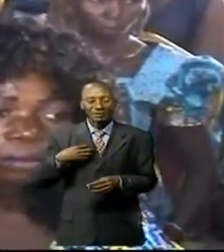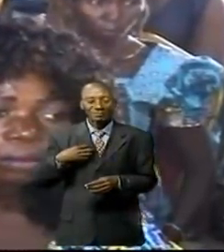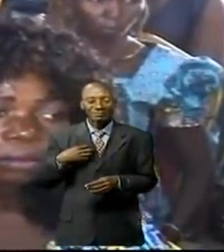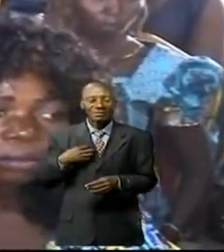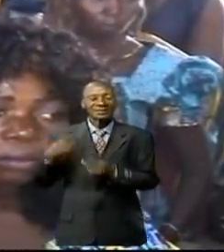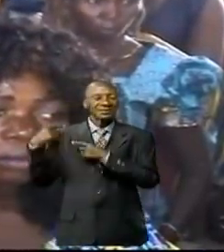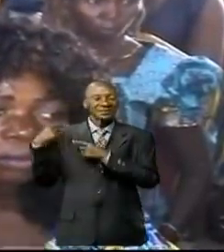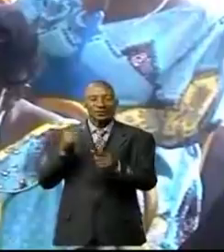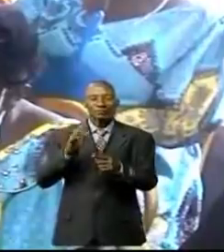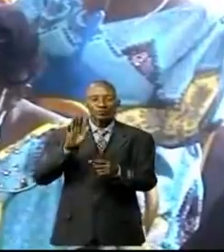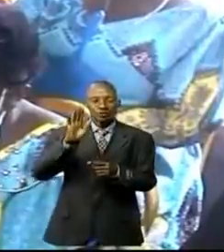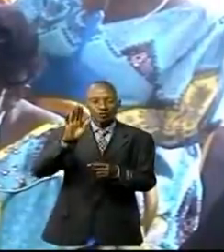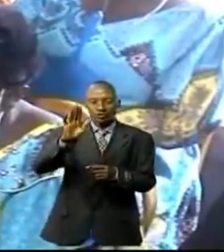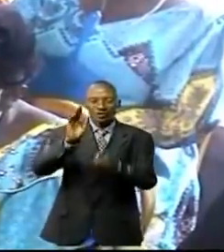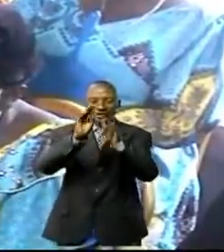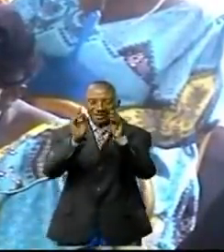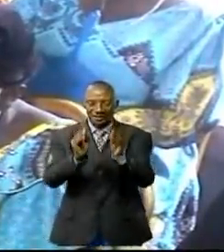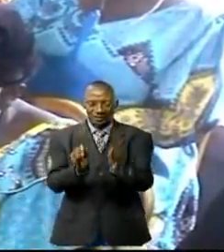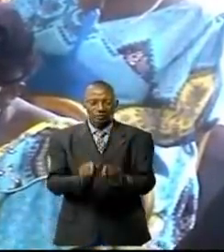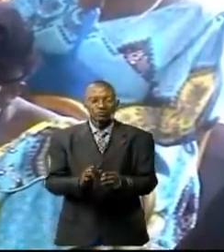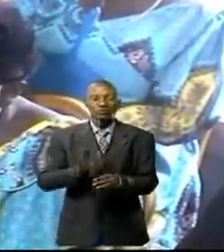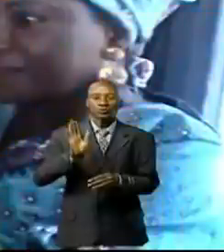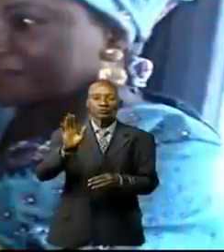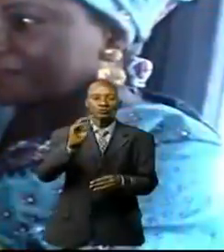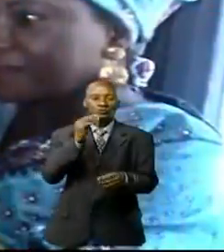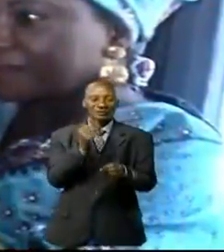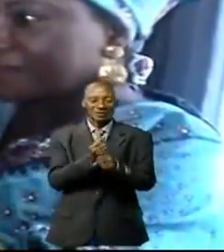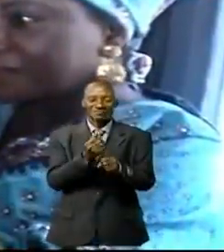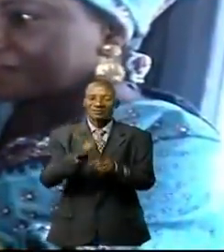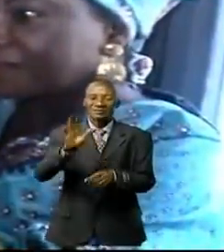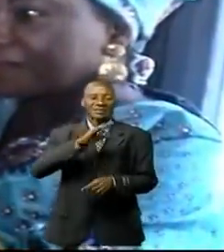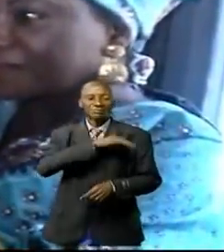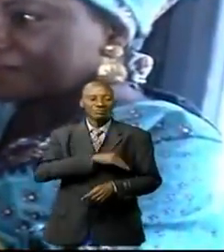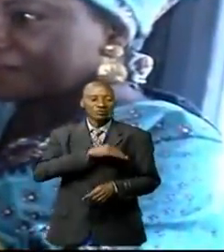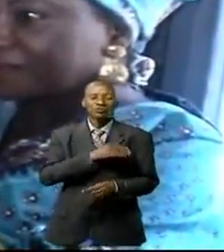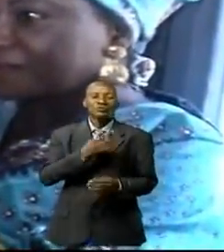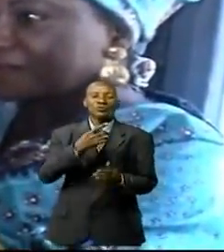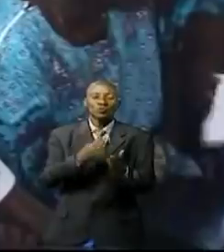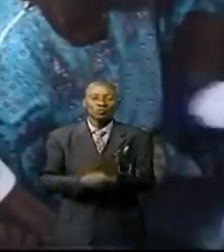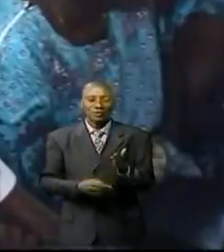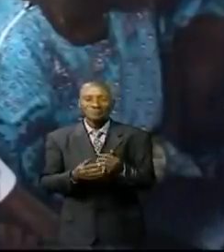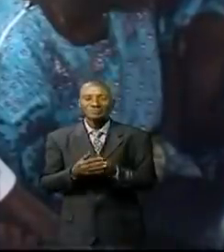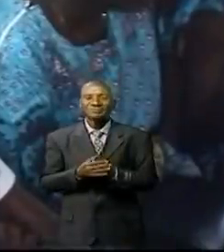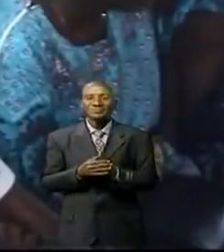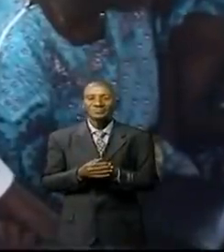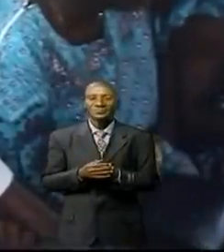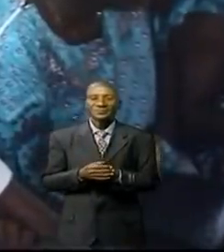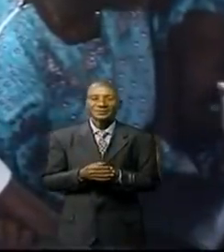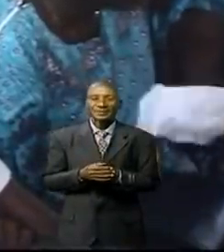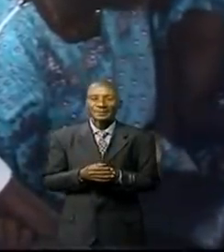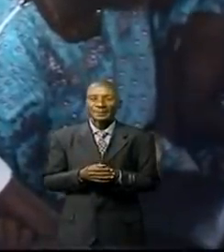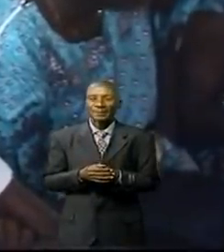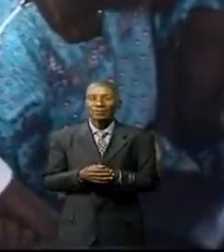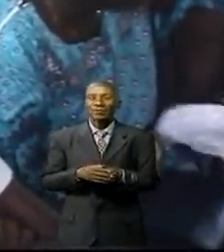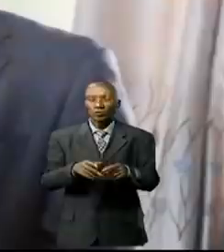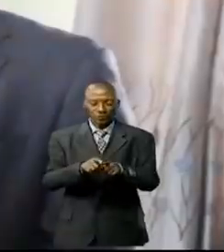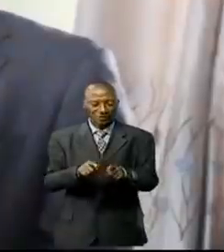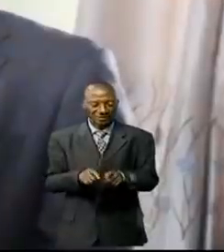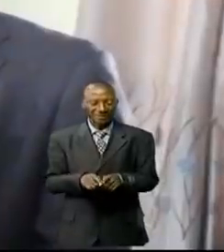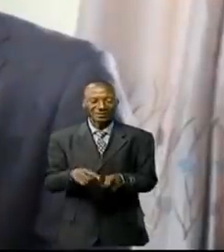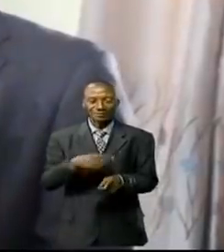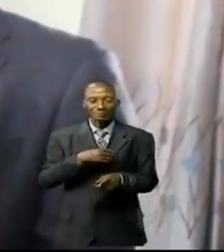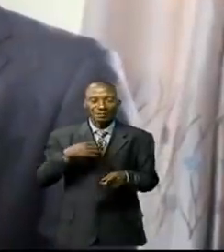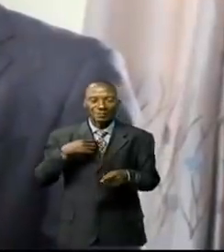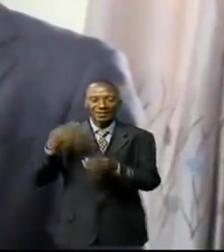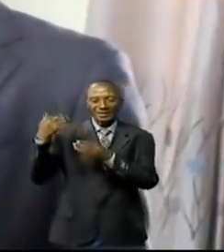sa mission et son apport pour le développement, la représentante personnelle de la présidente d'honneur, Madame